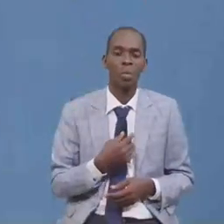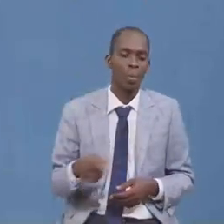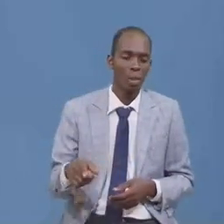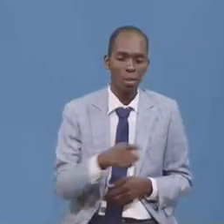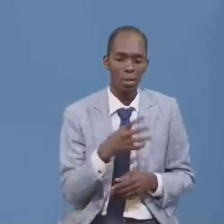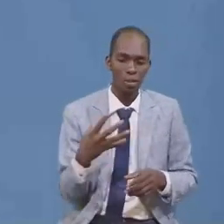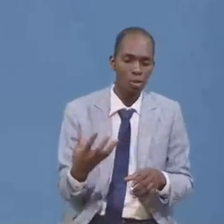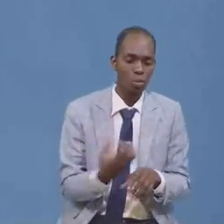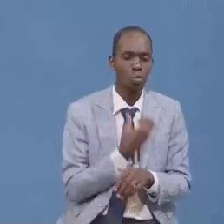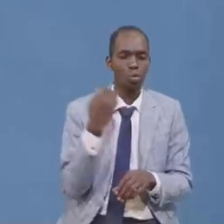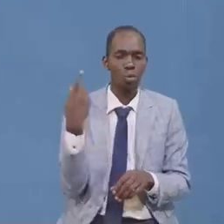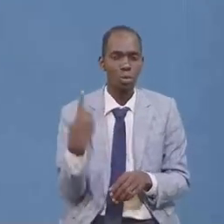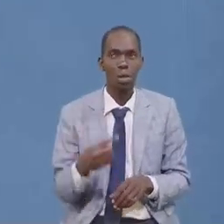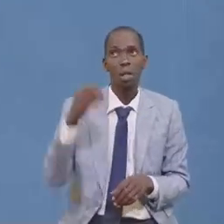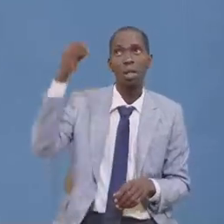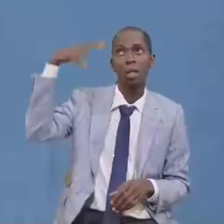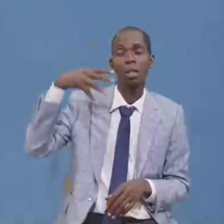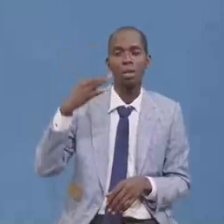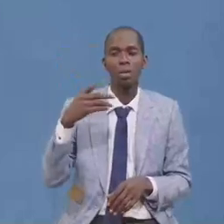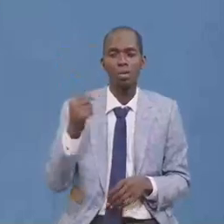Ils ont la touche de l'évangile.